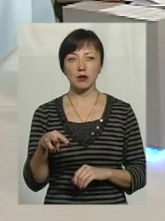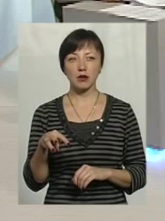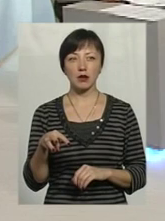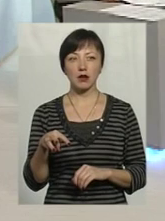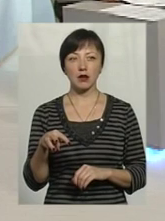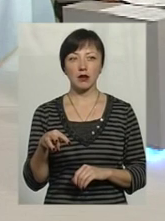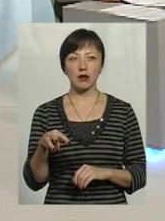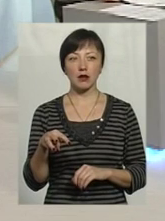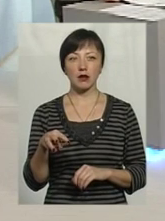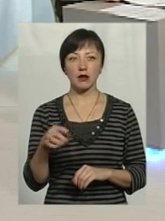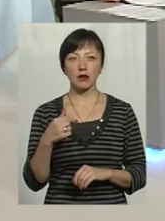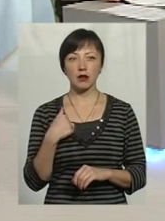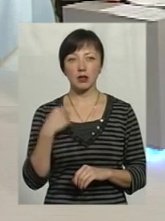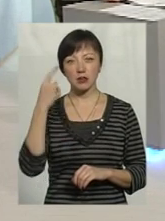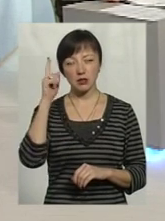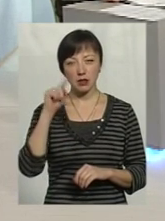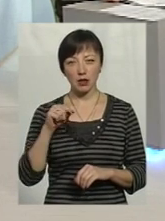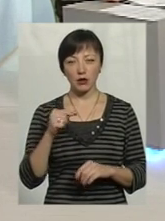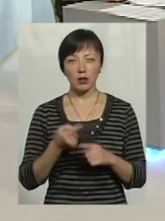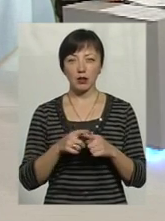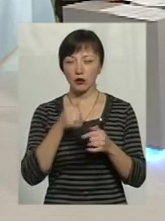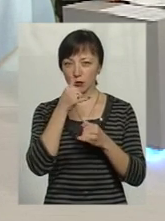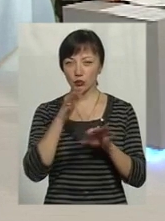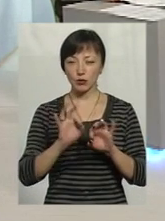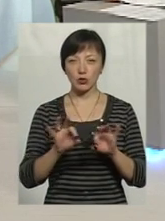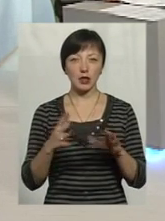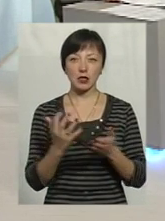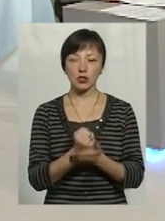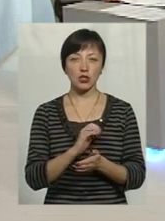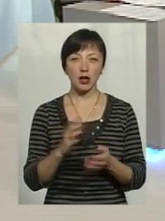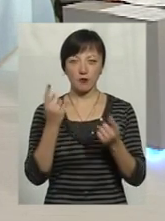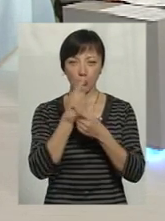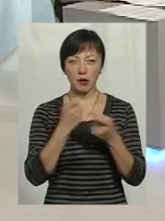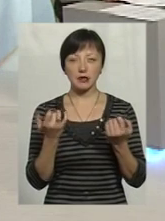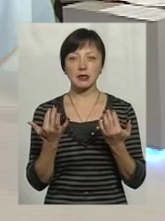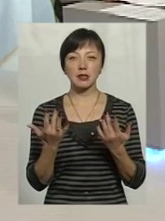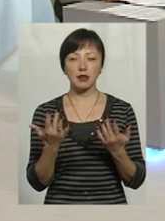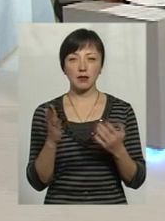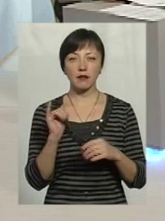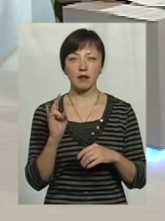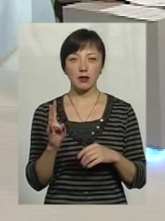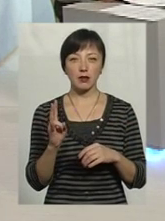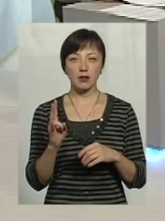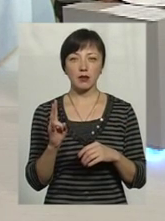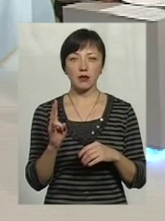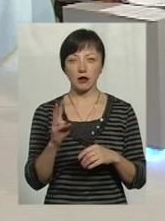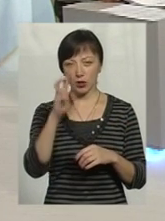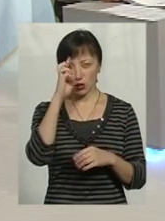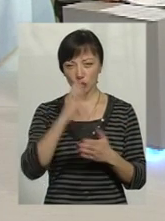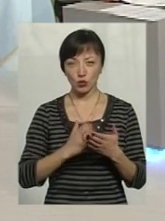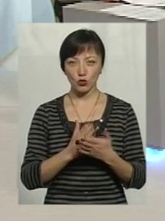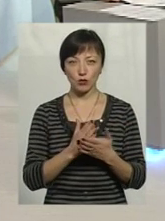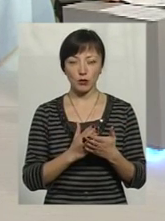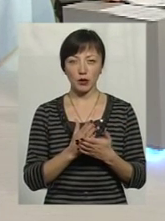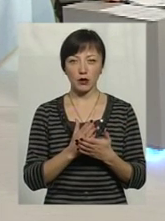бізнесом, ось він, наскільки я не знайшла інформації, скільки він на держслужбі,